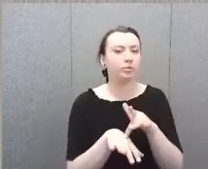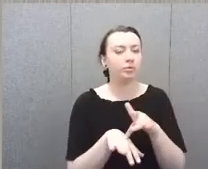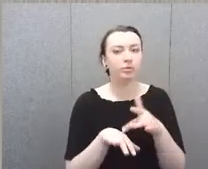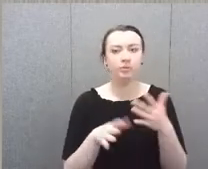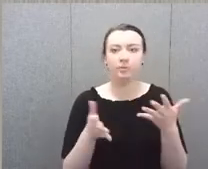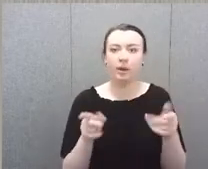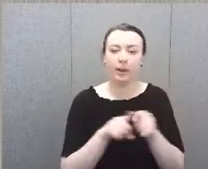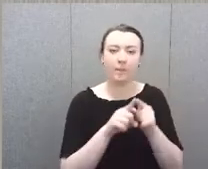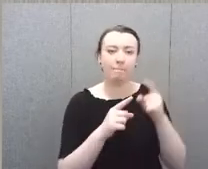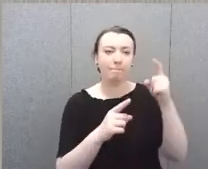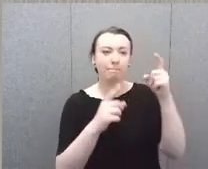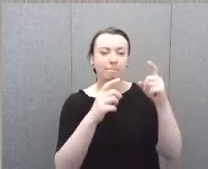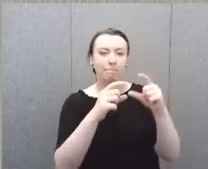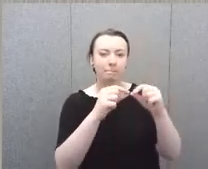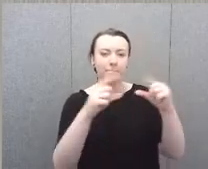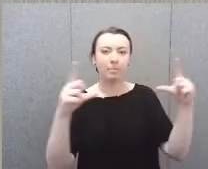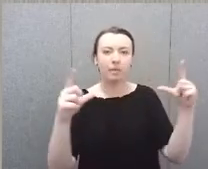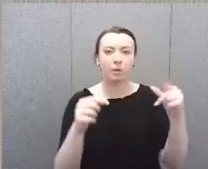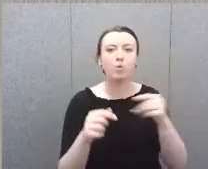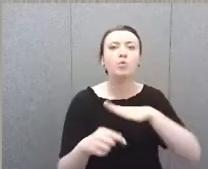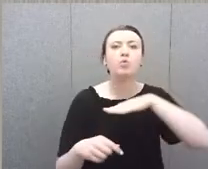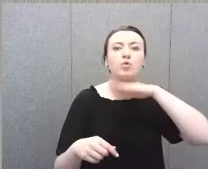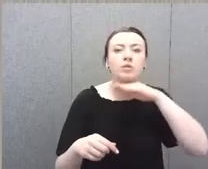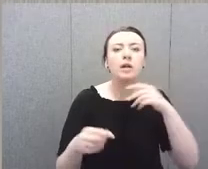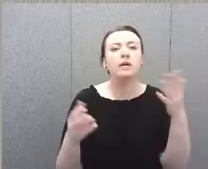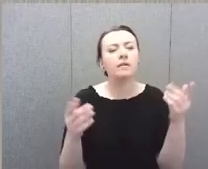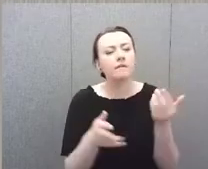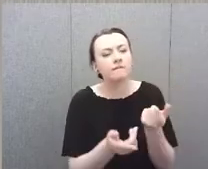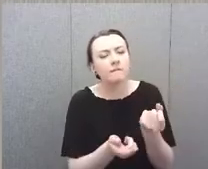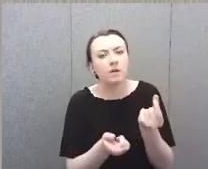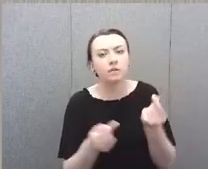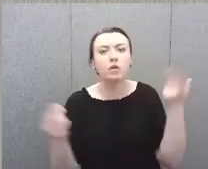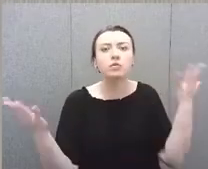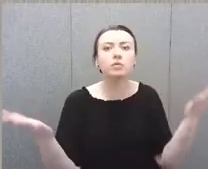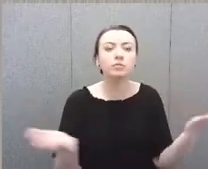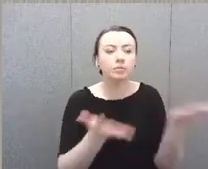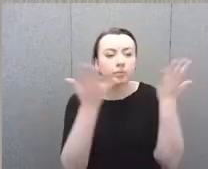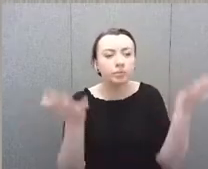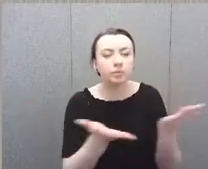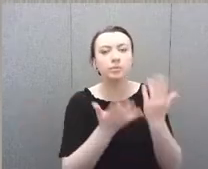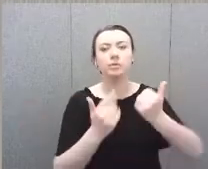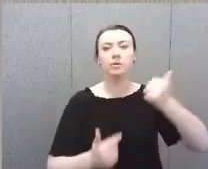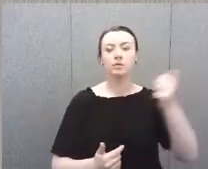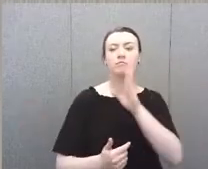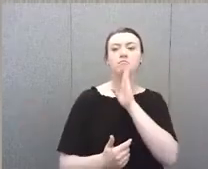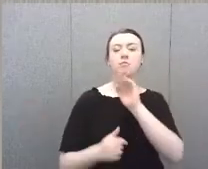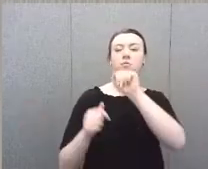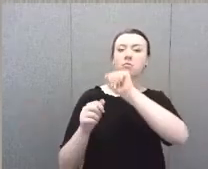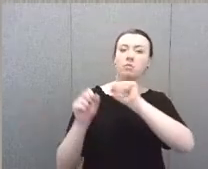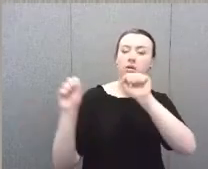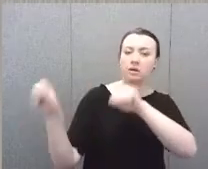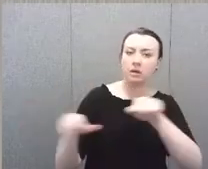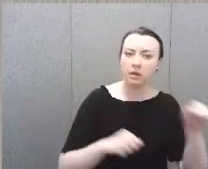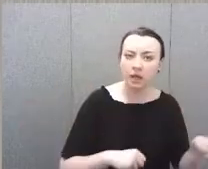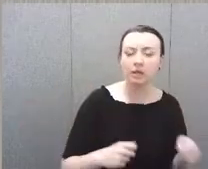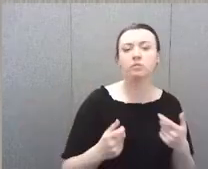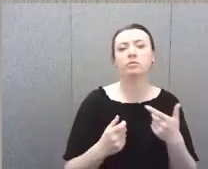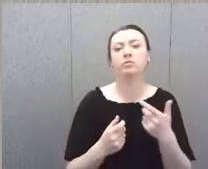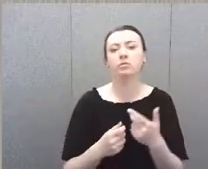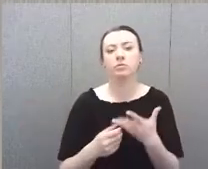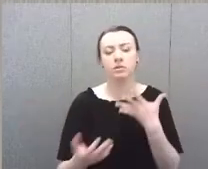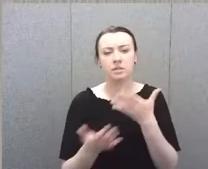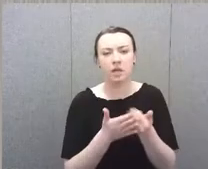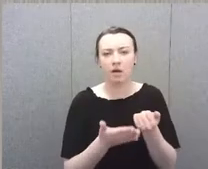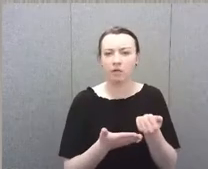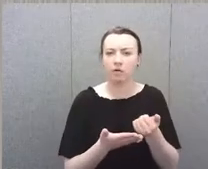это вдохновление, напутствие того, что не нужно много катализаторов для